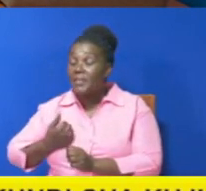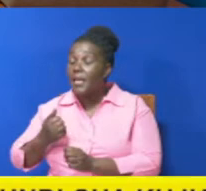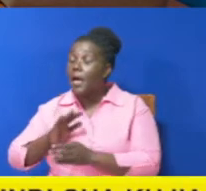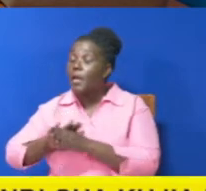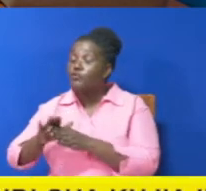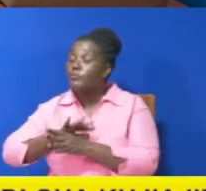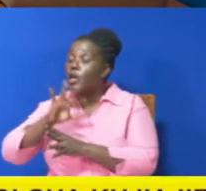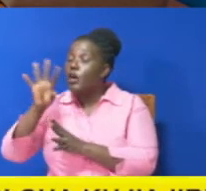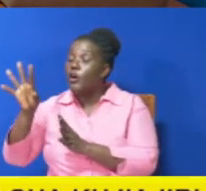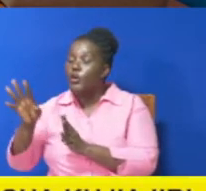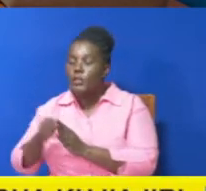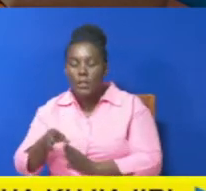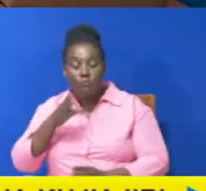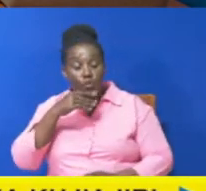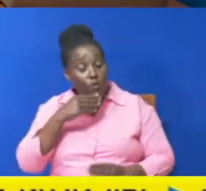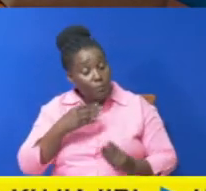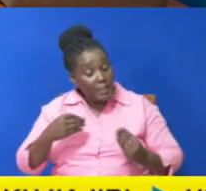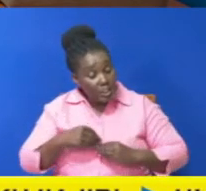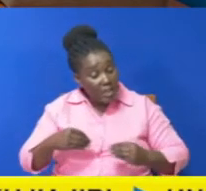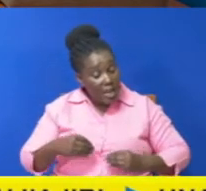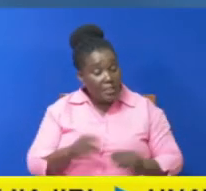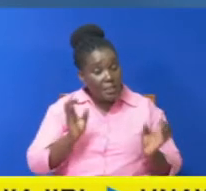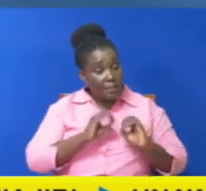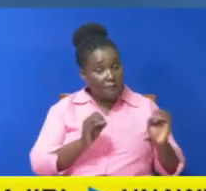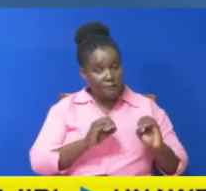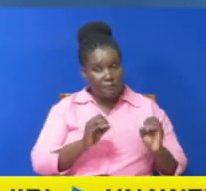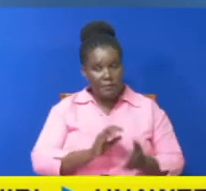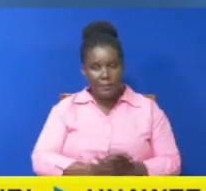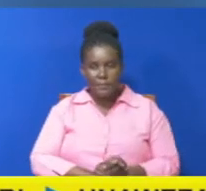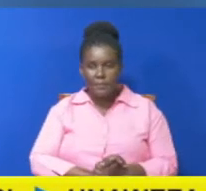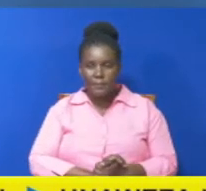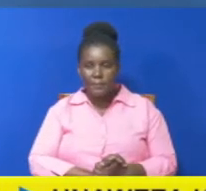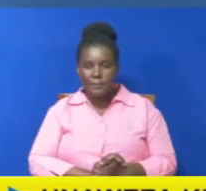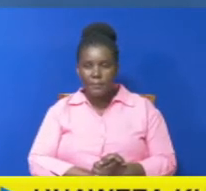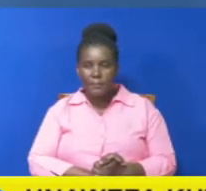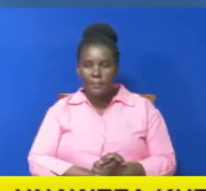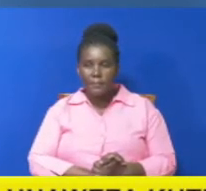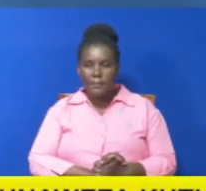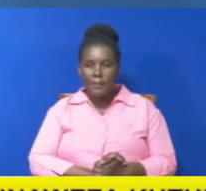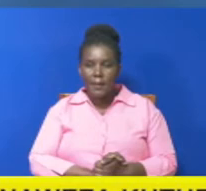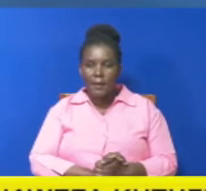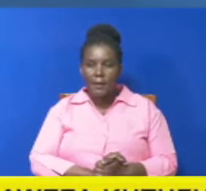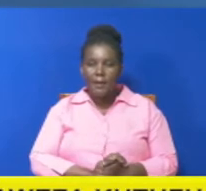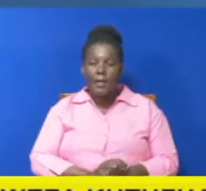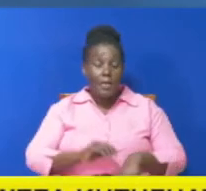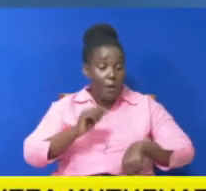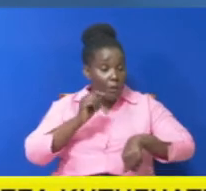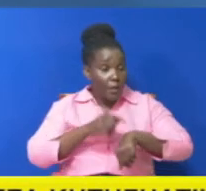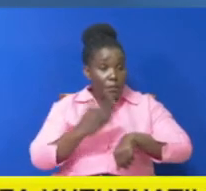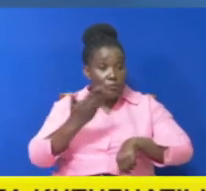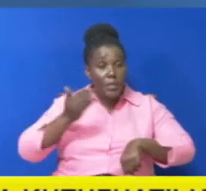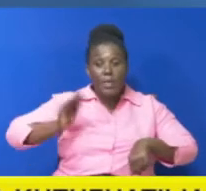niongeze kwamba wakati mwingine tunaweza tukapigwa sisi kwa midomo yetu.